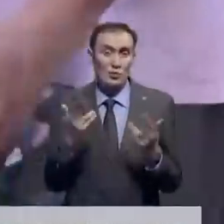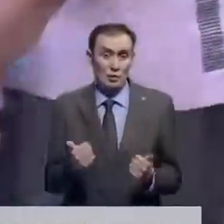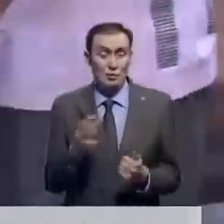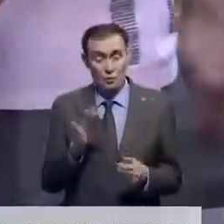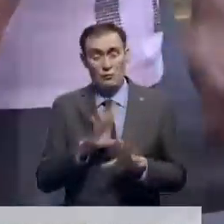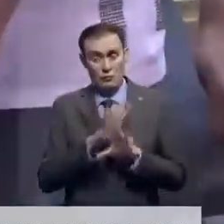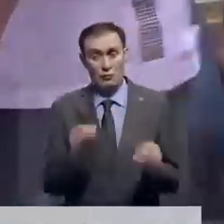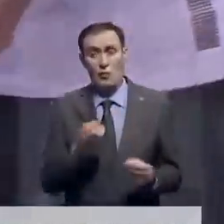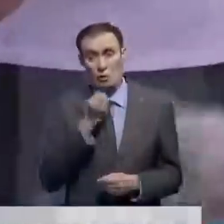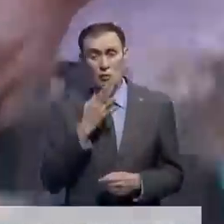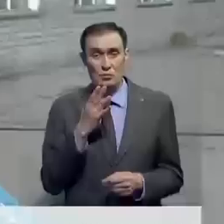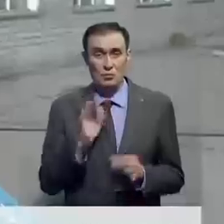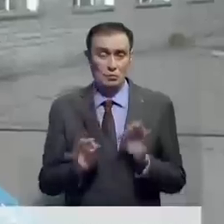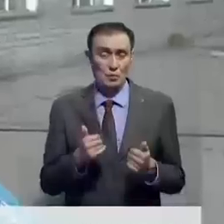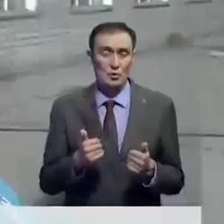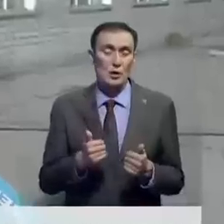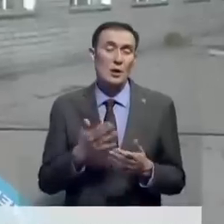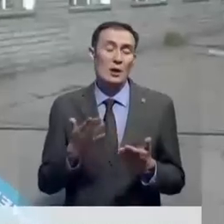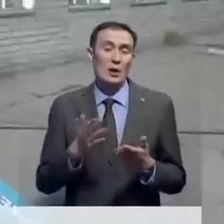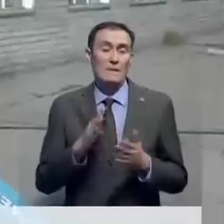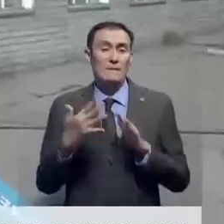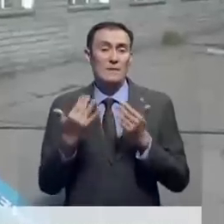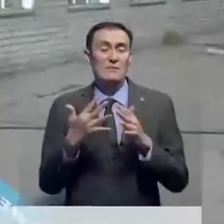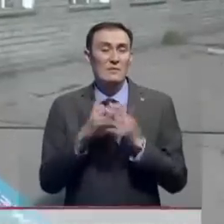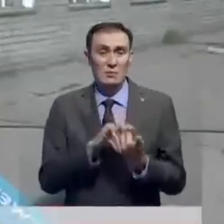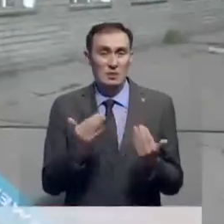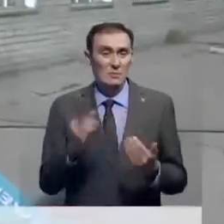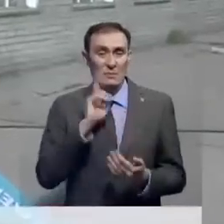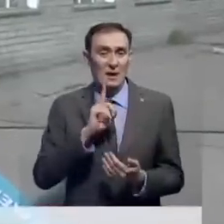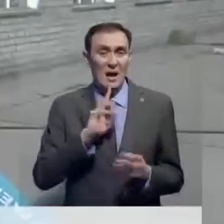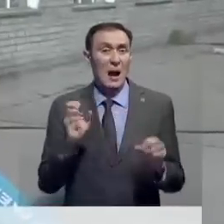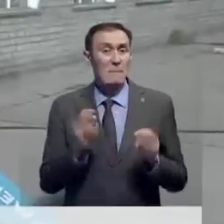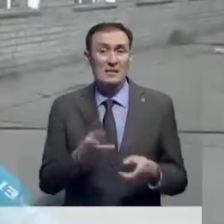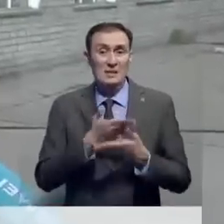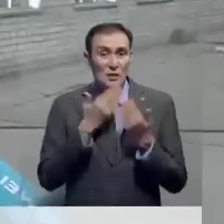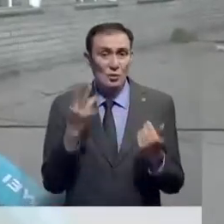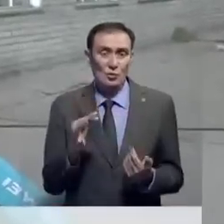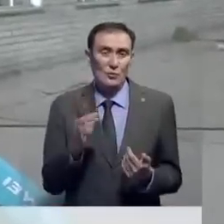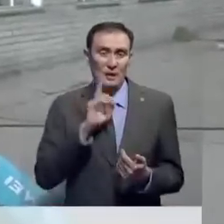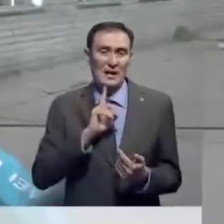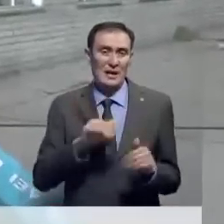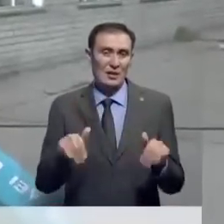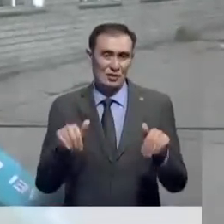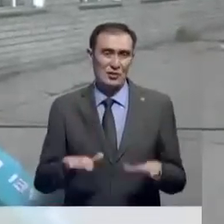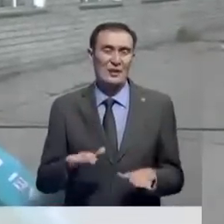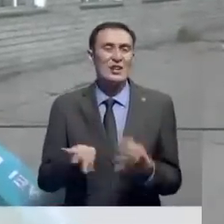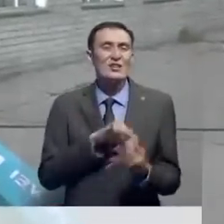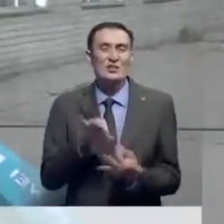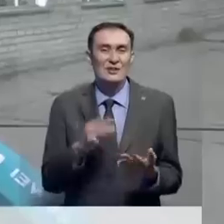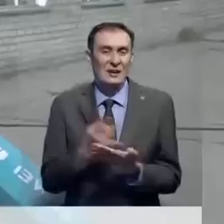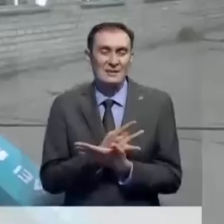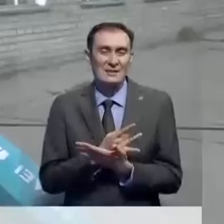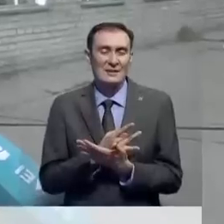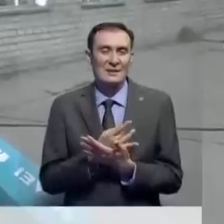нет всё хорошо хорошо там населенных пунктах опасности их нет но мы решили Как говорится лишний раз